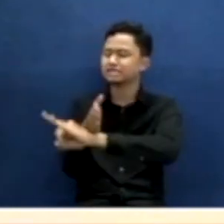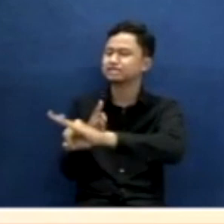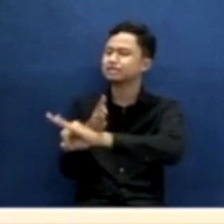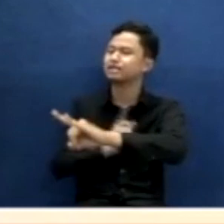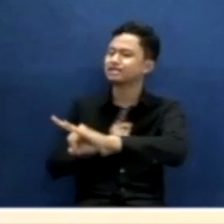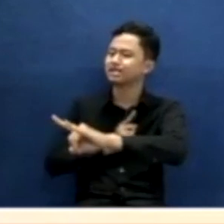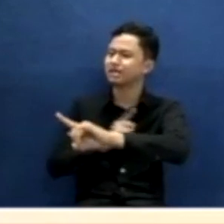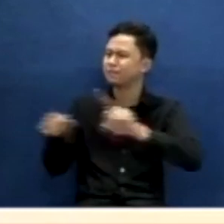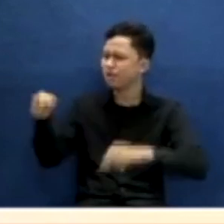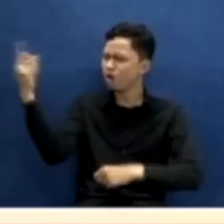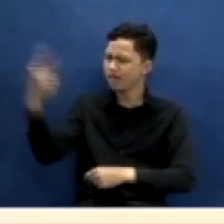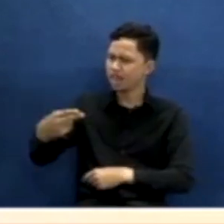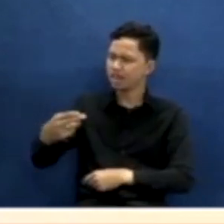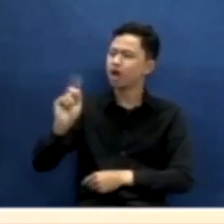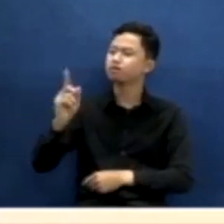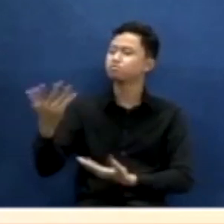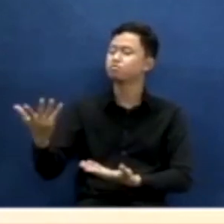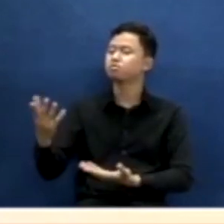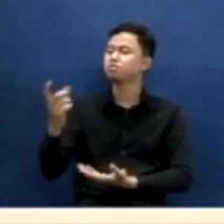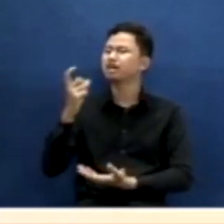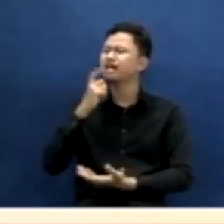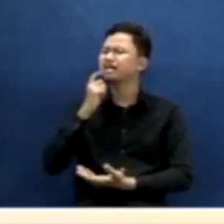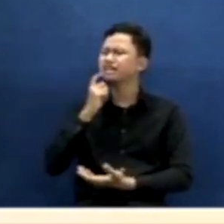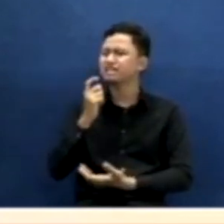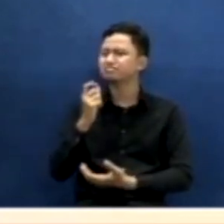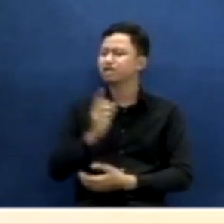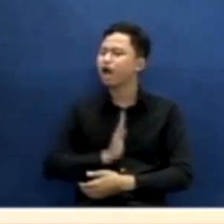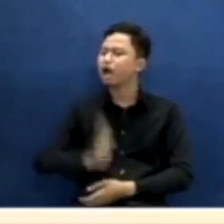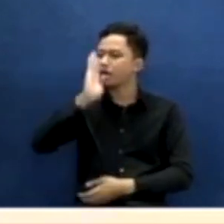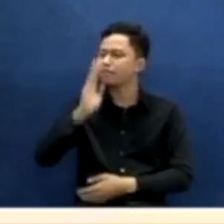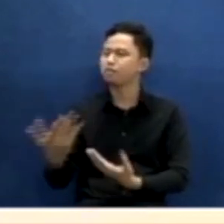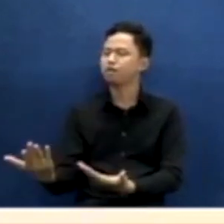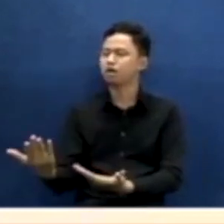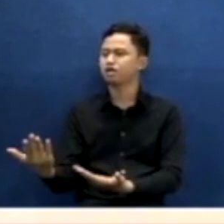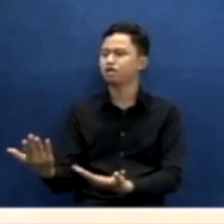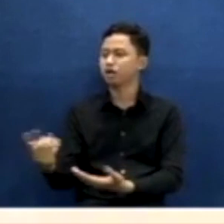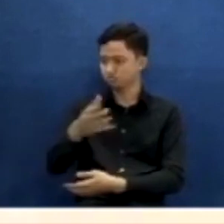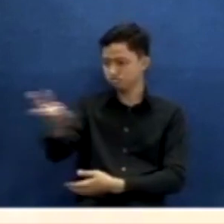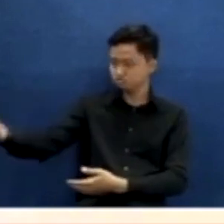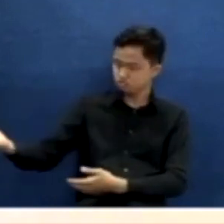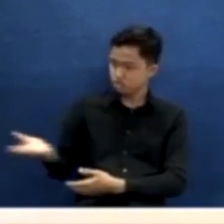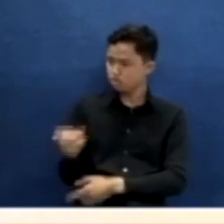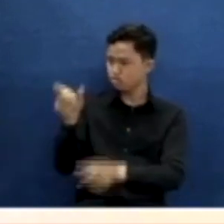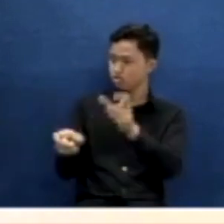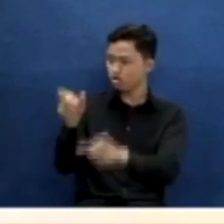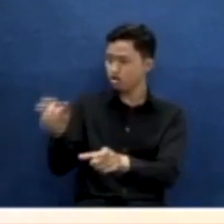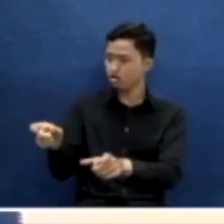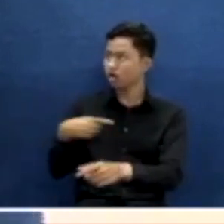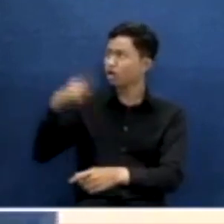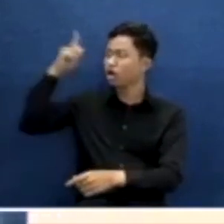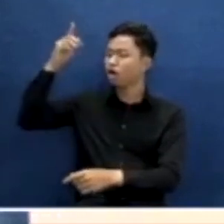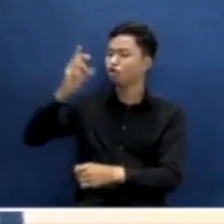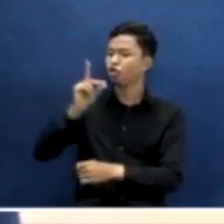sendirikamuhalalkan." Agamamacamapakahini?Kalian mengakusebagaiorang-orangyangkemudiandiridapi